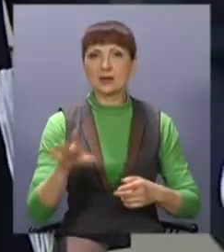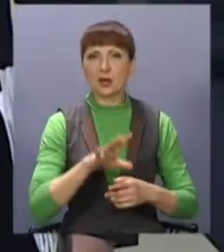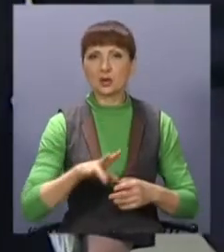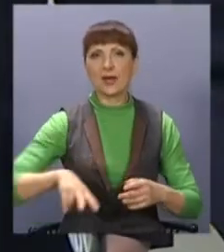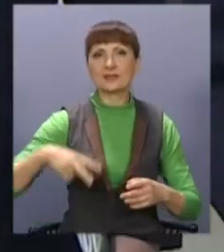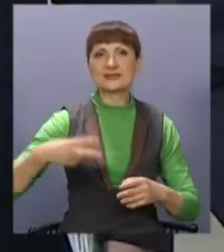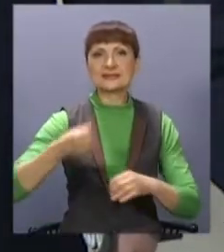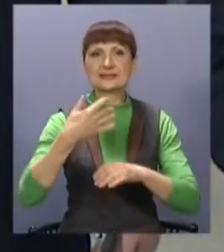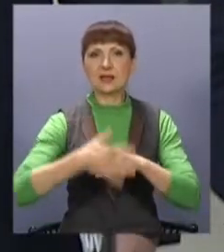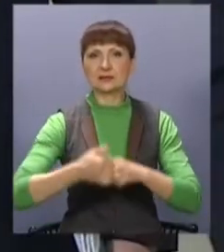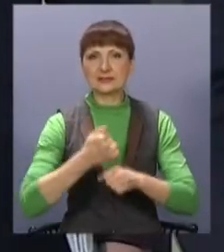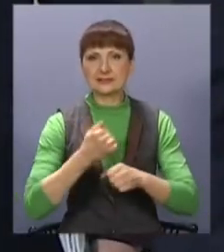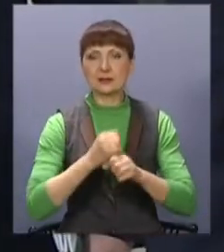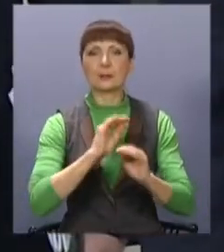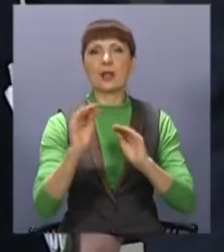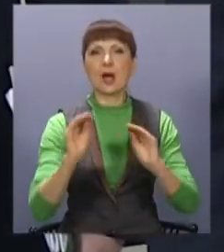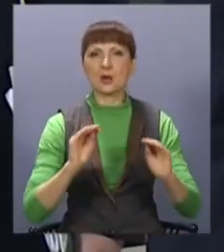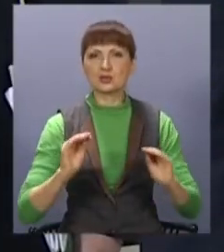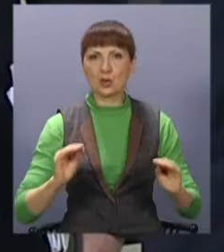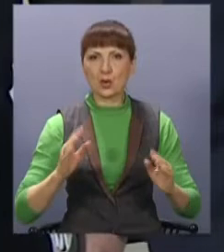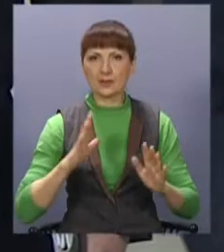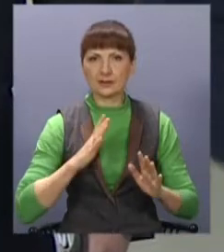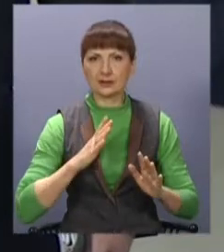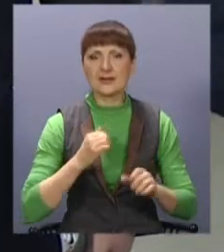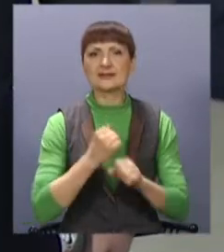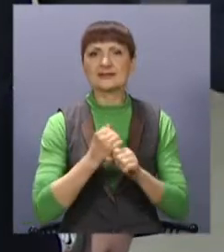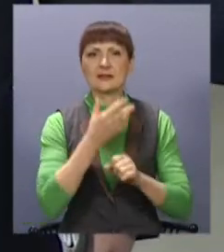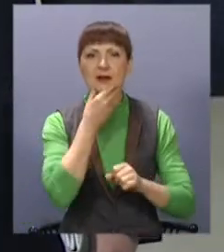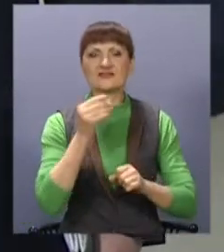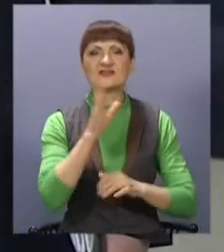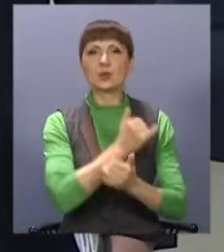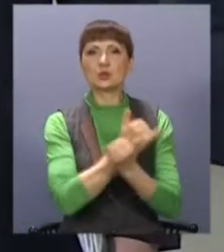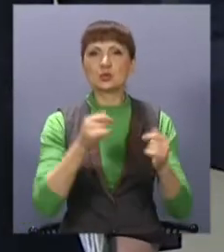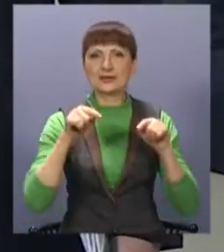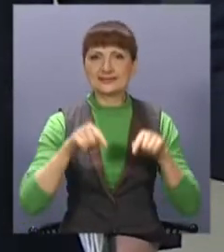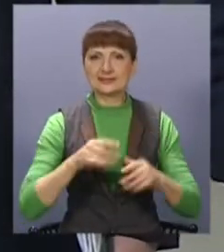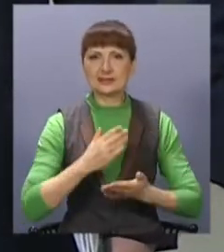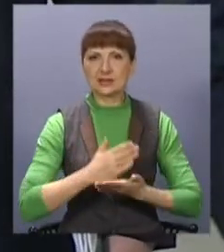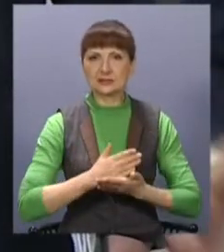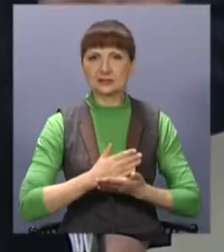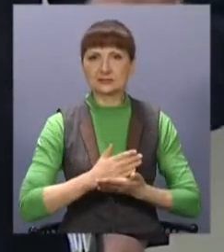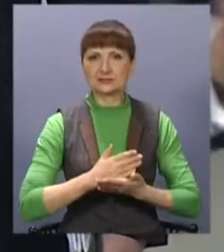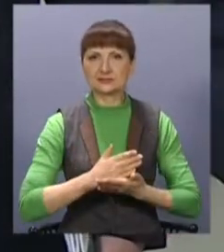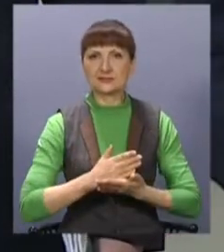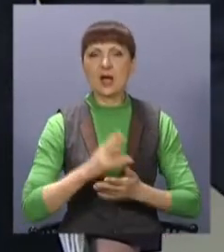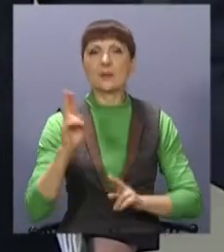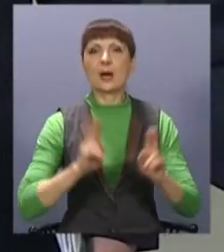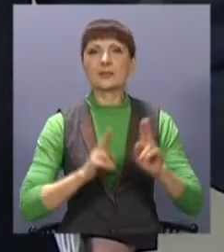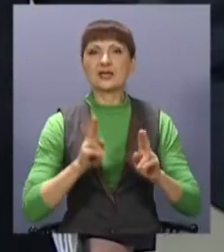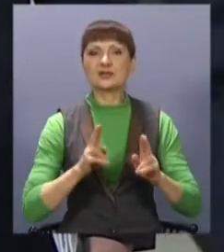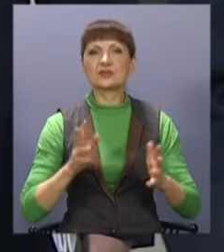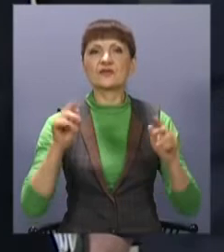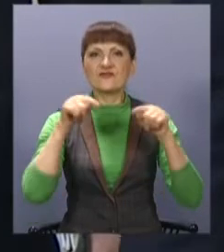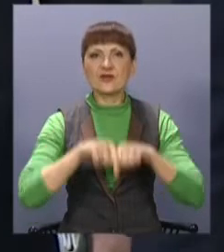административный центр, благоустроили, сделали реку Харгалы, все услуги сюда приблизили, да. По принципу